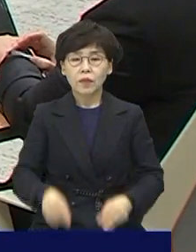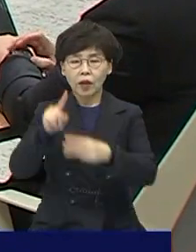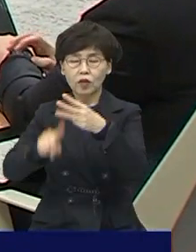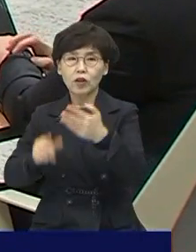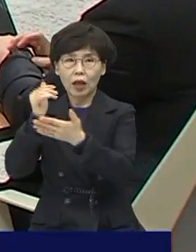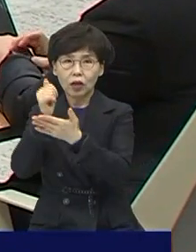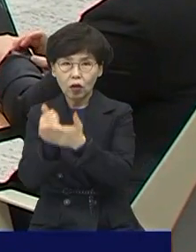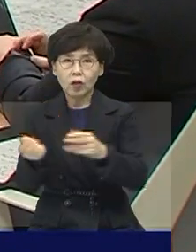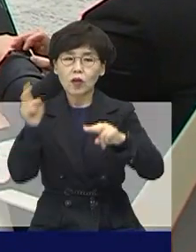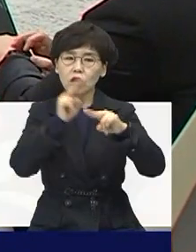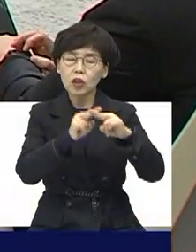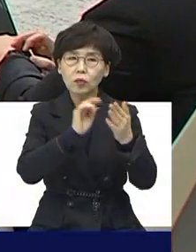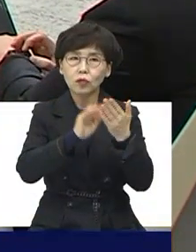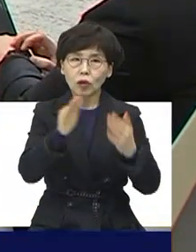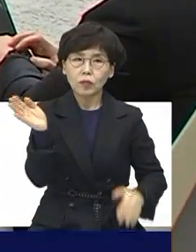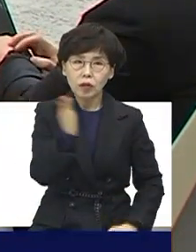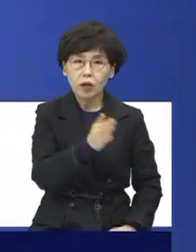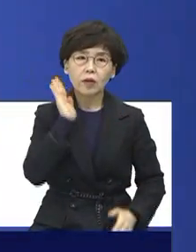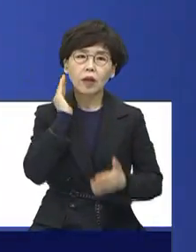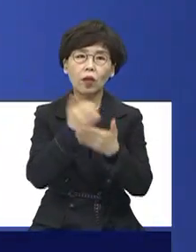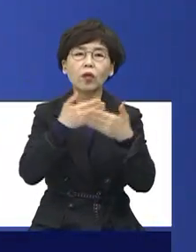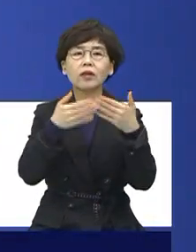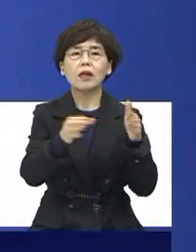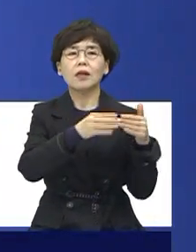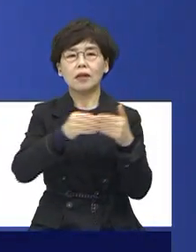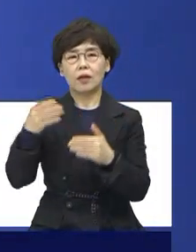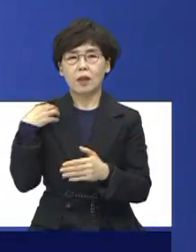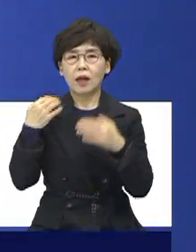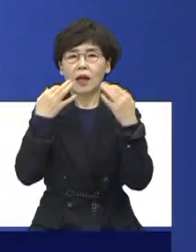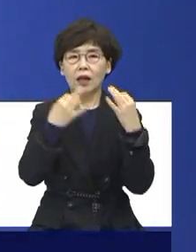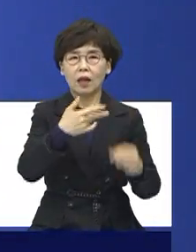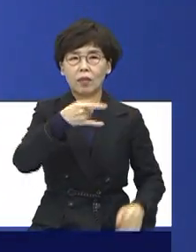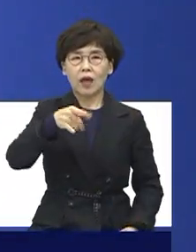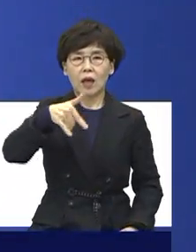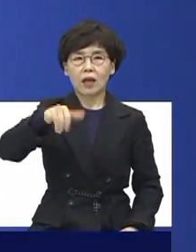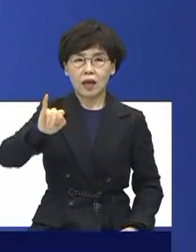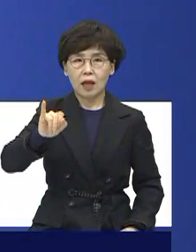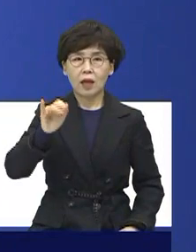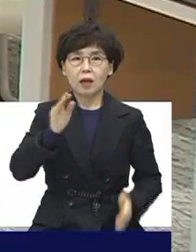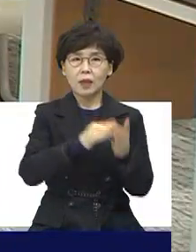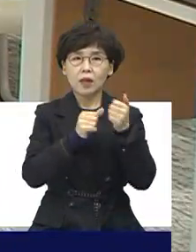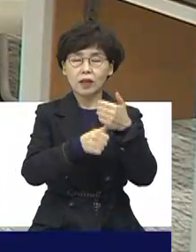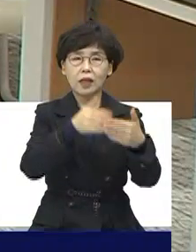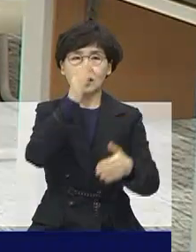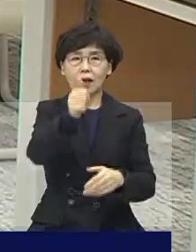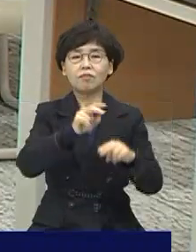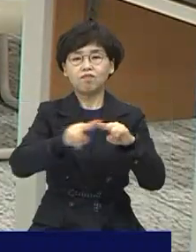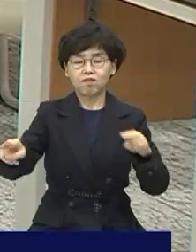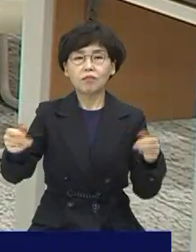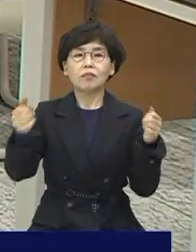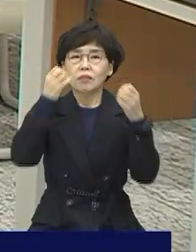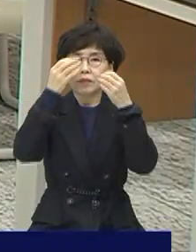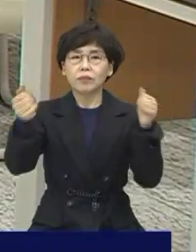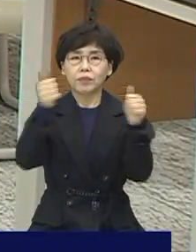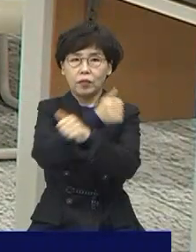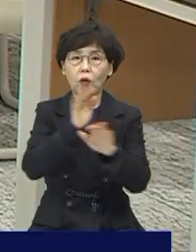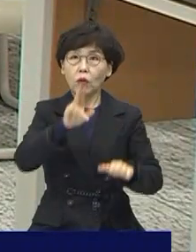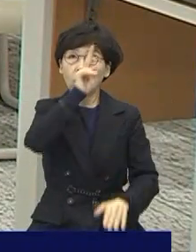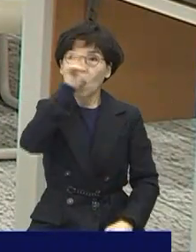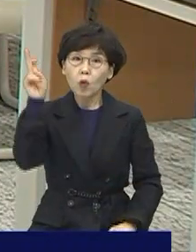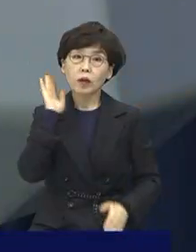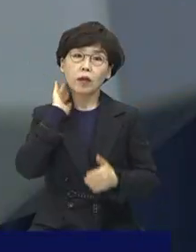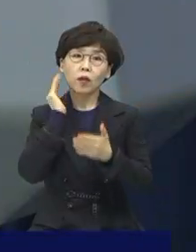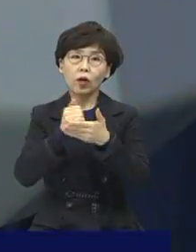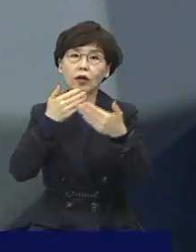윤석열 대통령이 취임 직후부터 대통령실을 이끌어온 김대기 비서실장을 교체했습니다. 김 실장은 오늘 오후